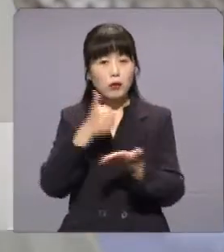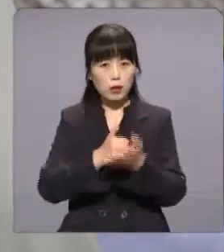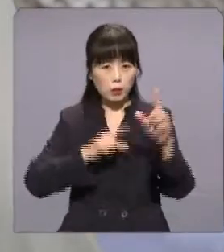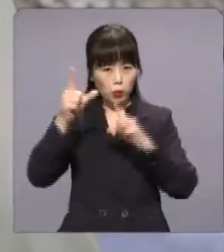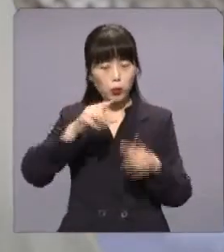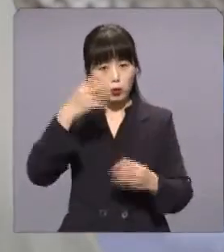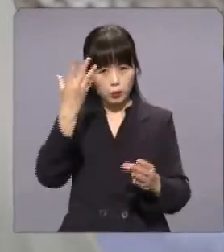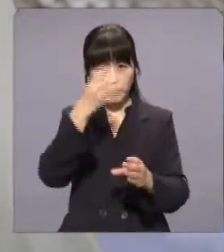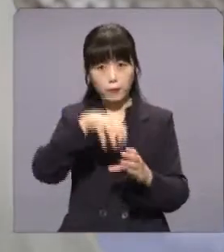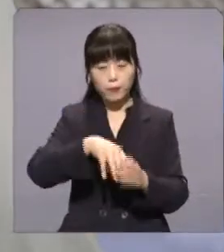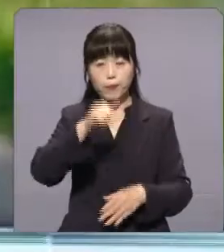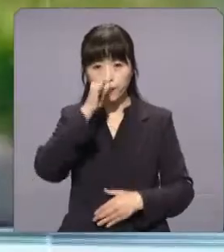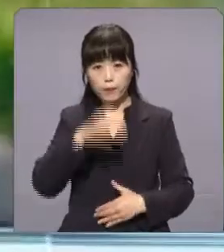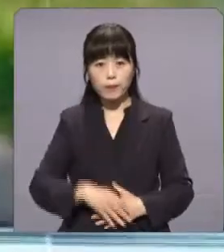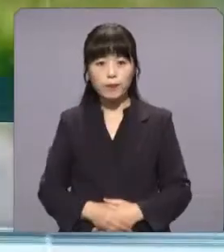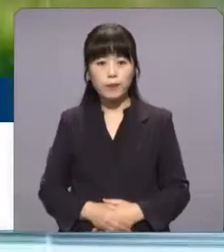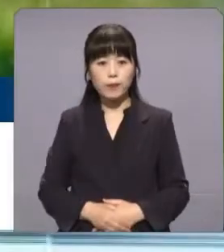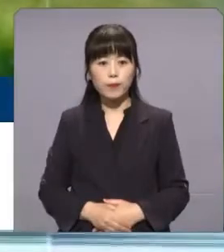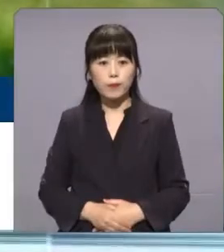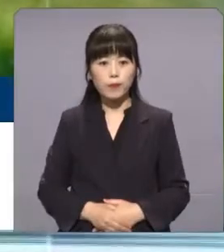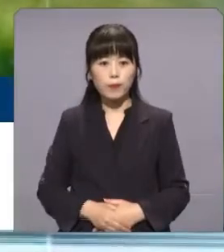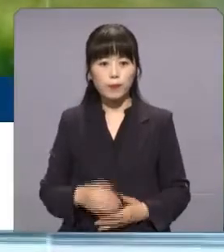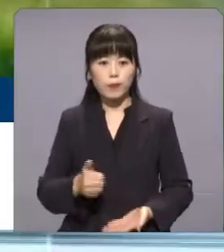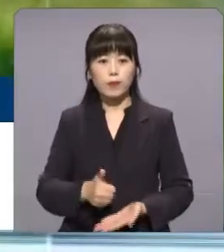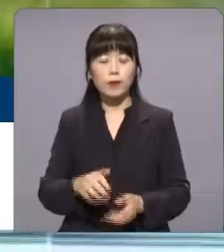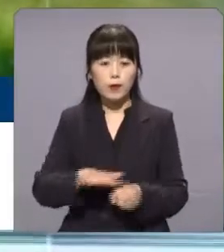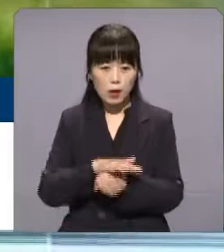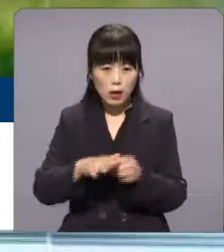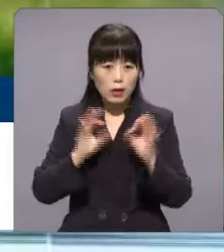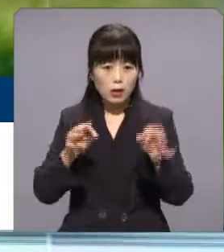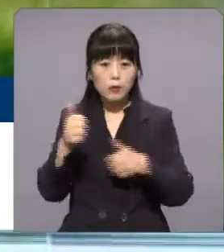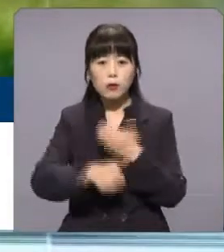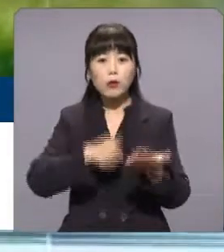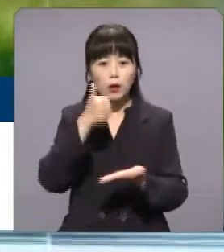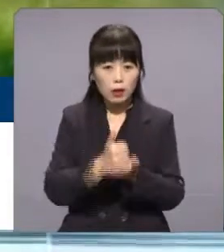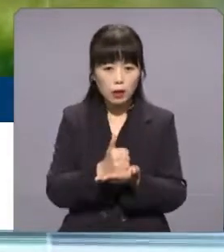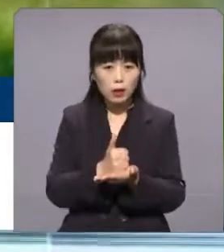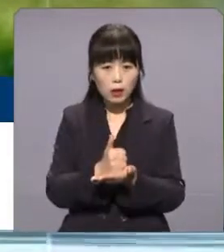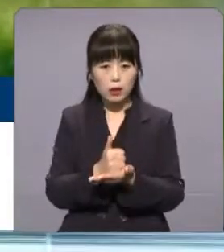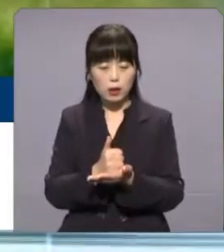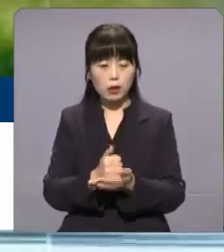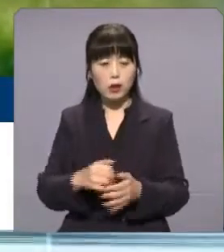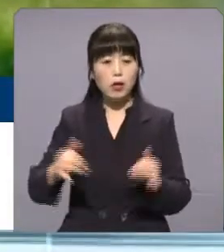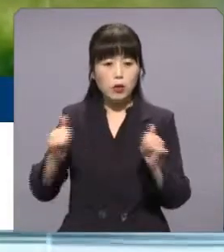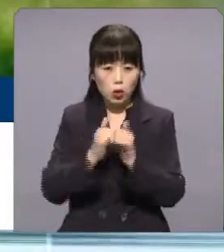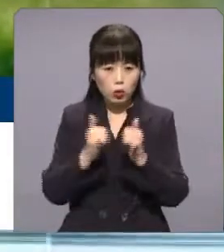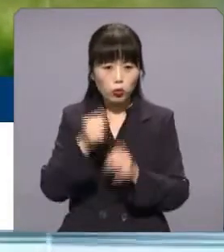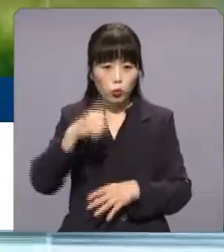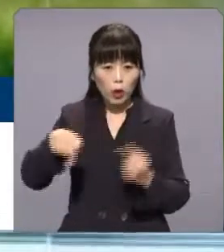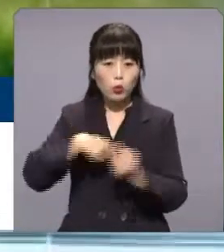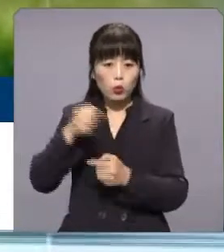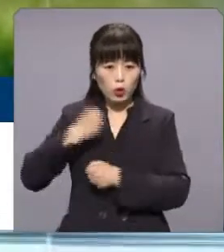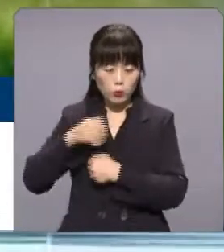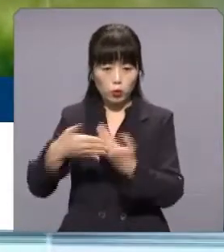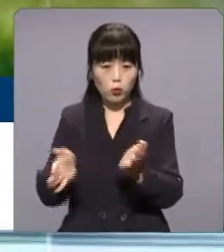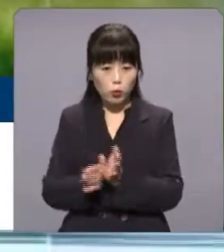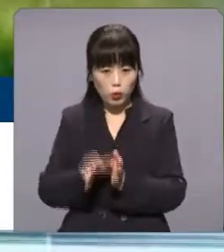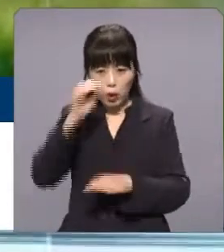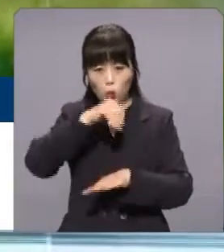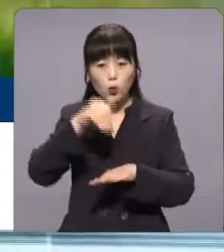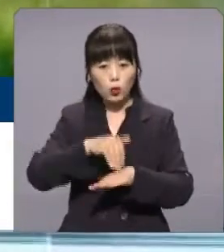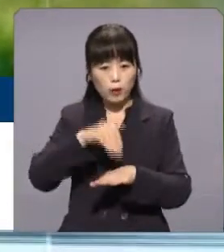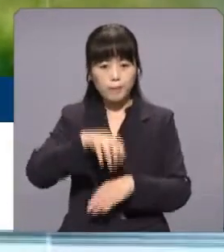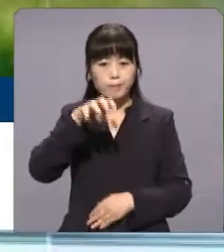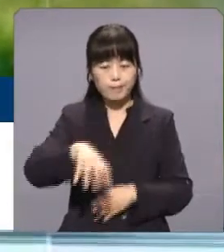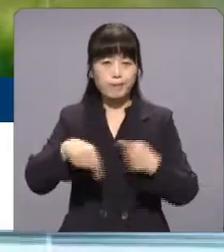담겼습니다 정리하는 김정은 동지께서 전술핵 운용 부대들의 군사훈련을